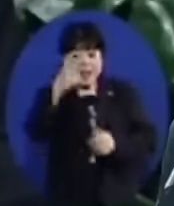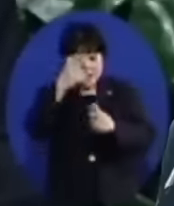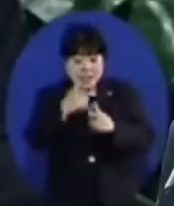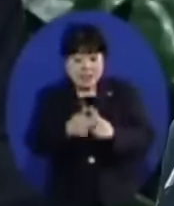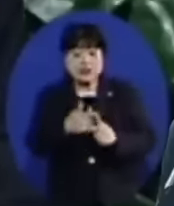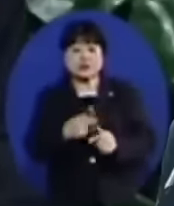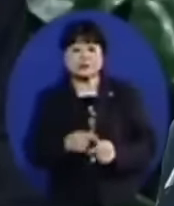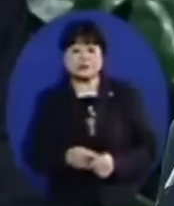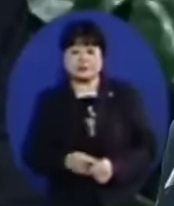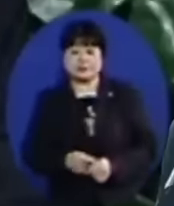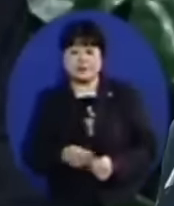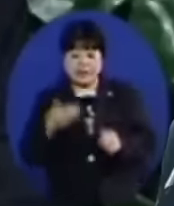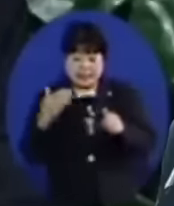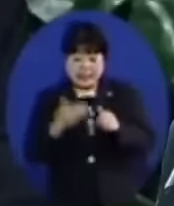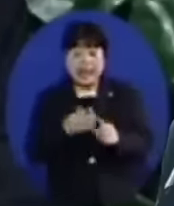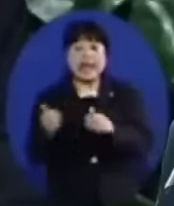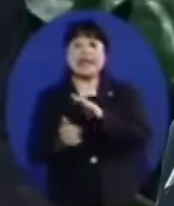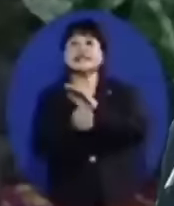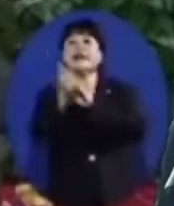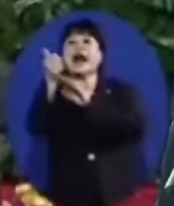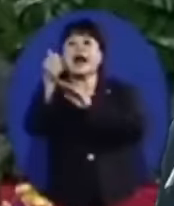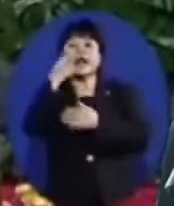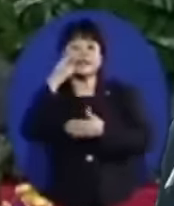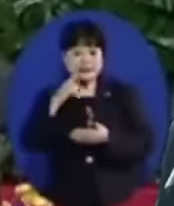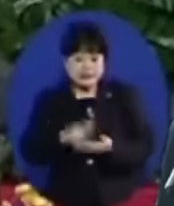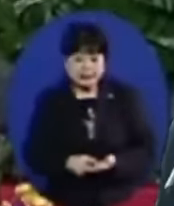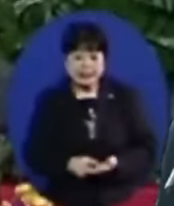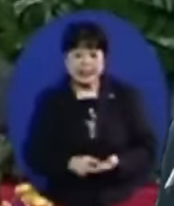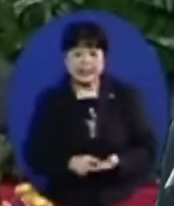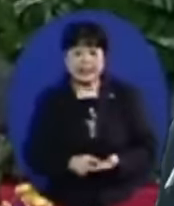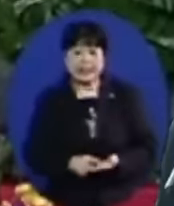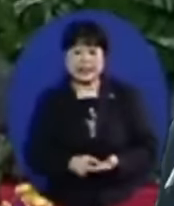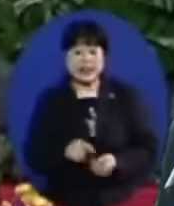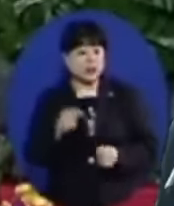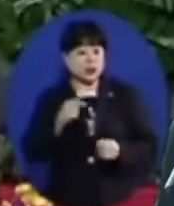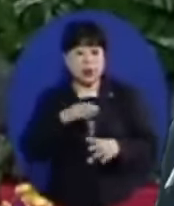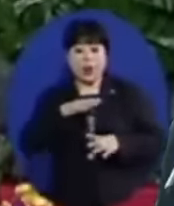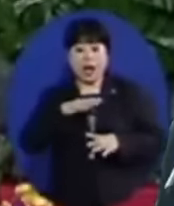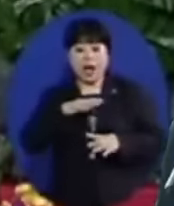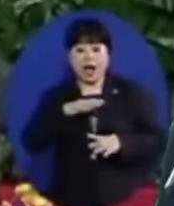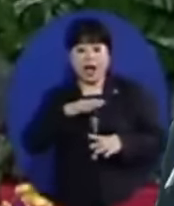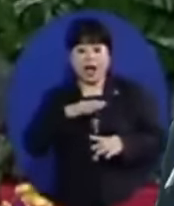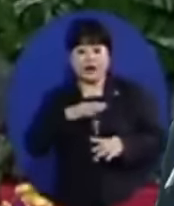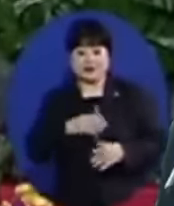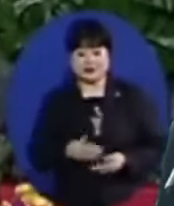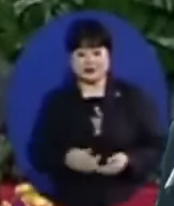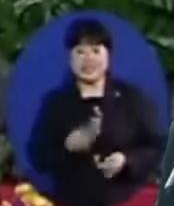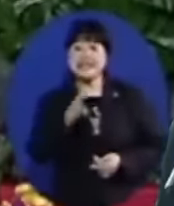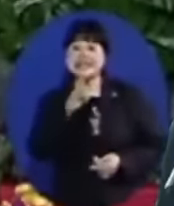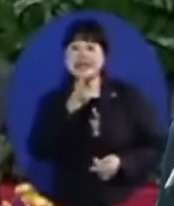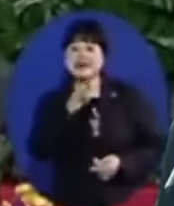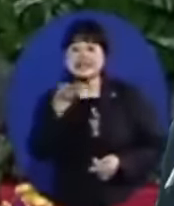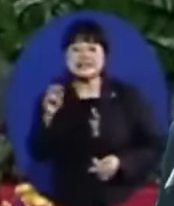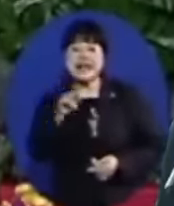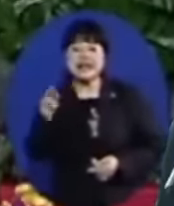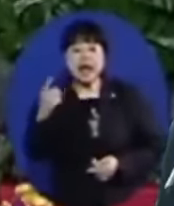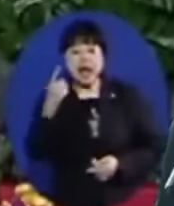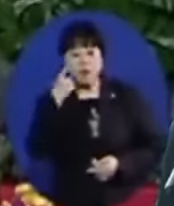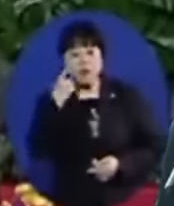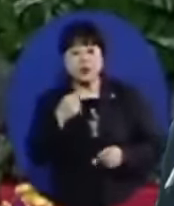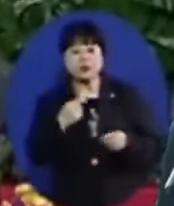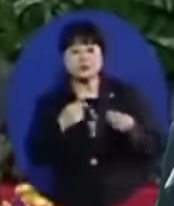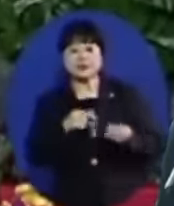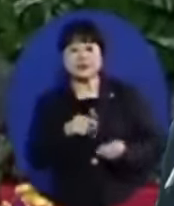예수님께 희망을 찾을 수 있습니다. 단단히 들어보세요. 이거 놀라운 예언입니다. 이사야 53장 1절로